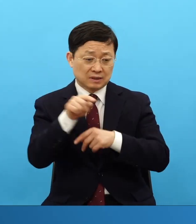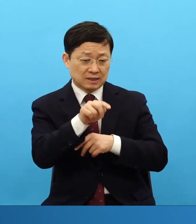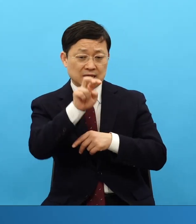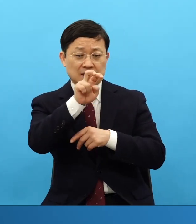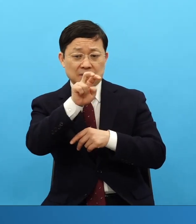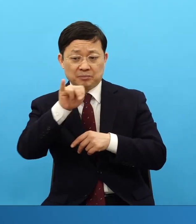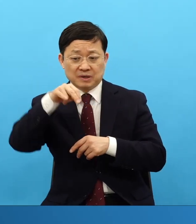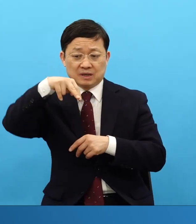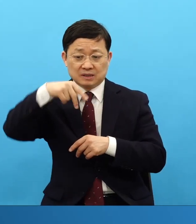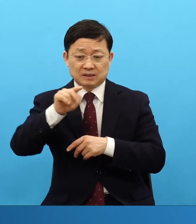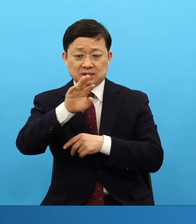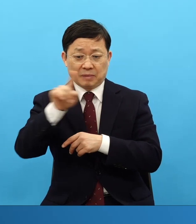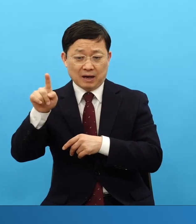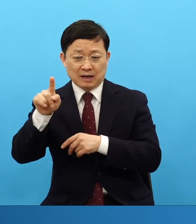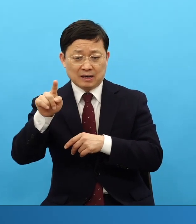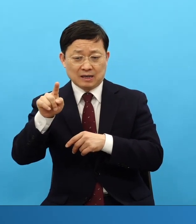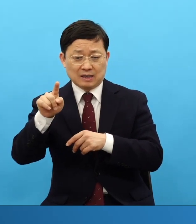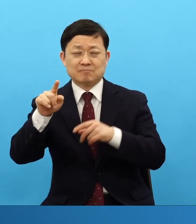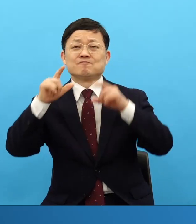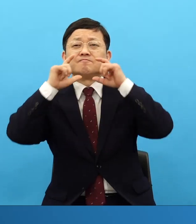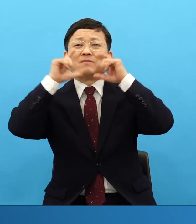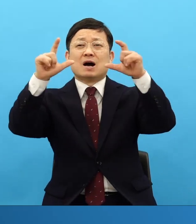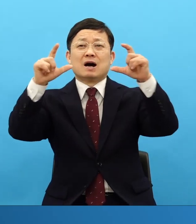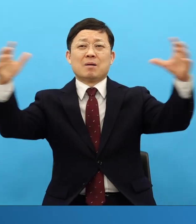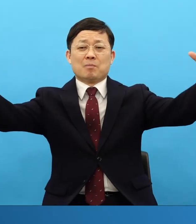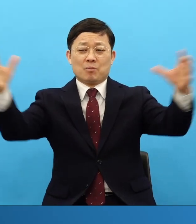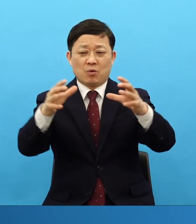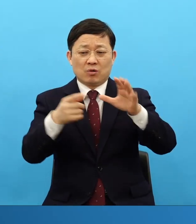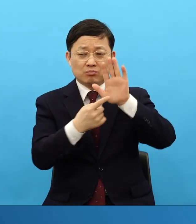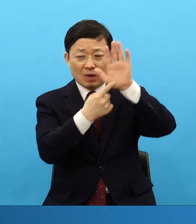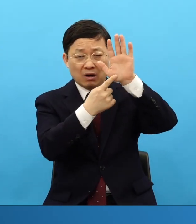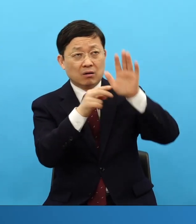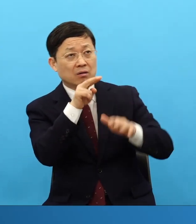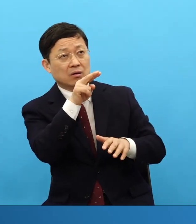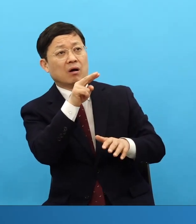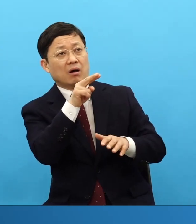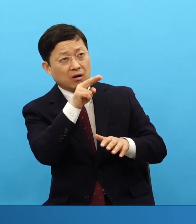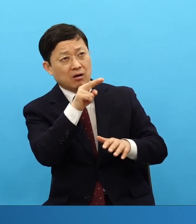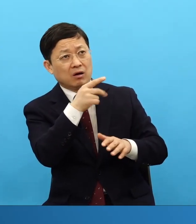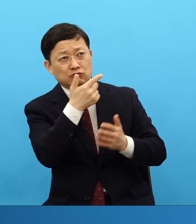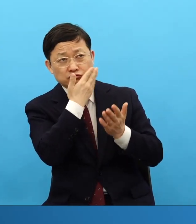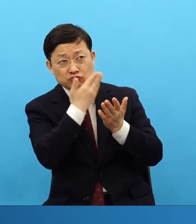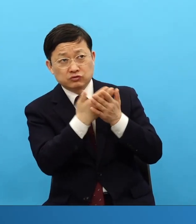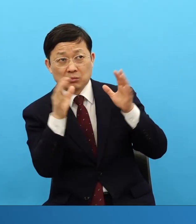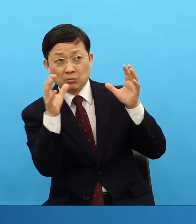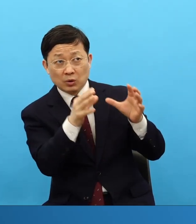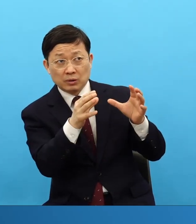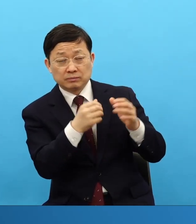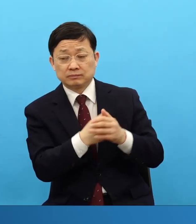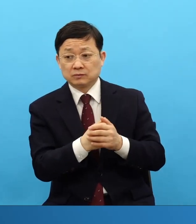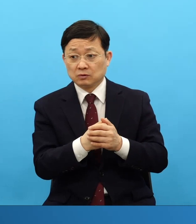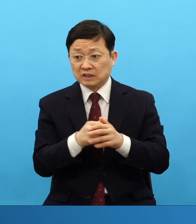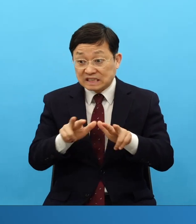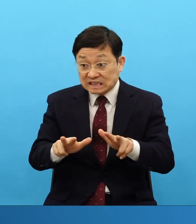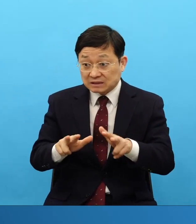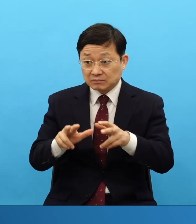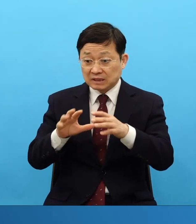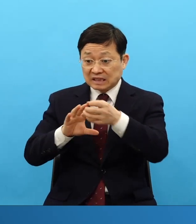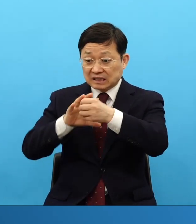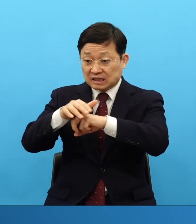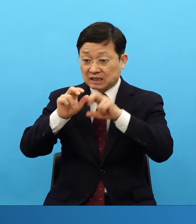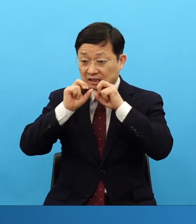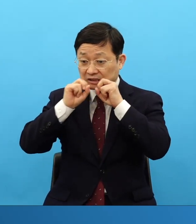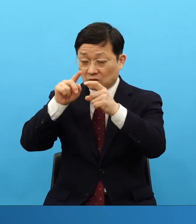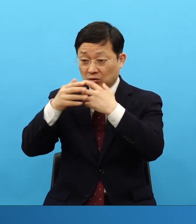it's an amazing 그 thing. 우리가 선교 대회다 이런 엄청난 거거든요. Doing a missions convention, this is so big. 안 그러면 언제 시작이다